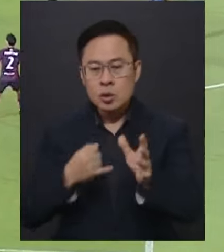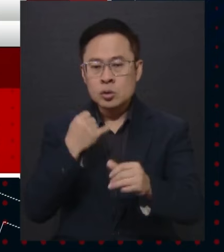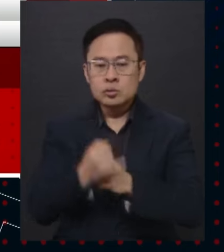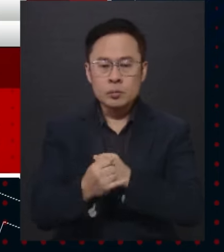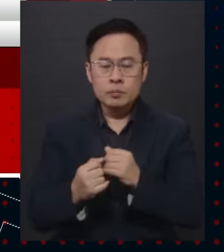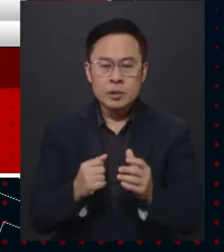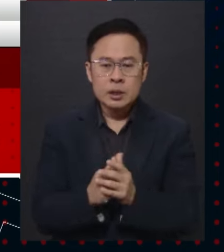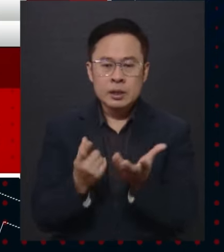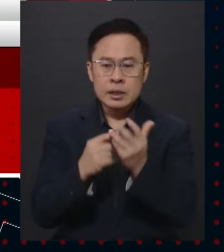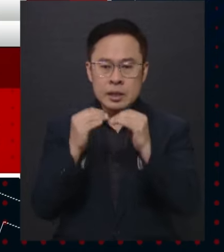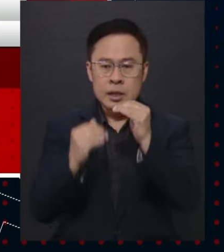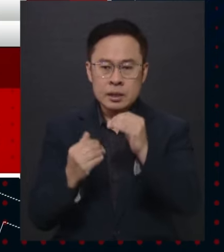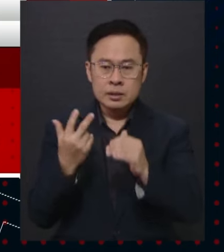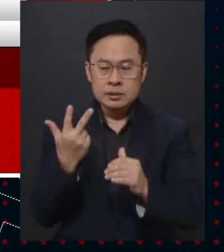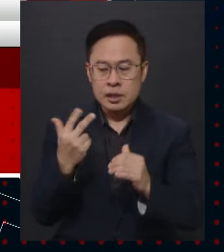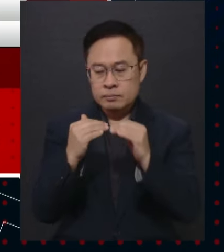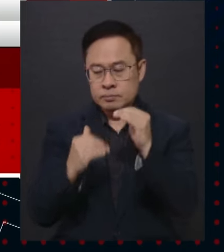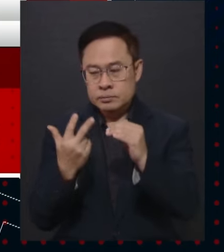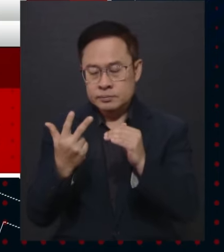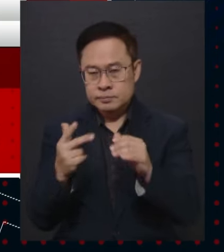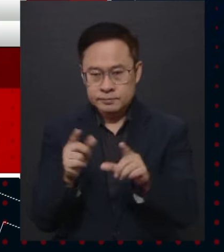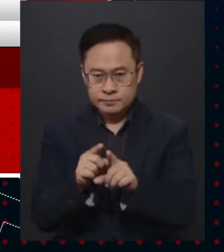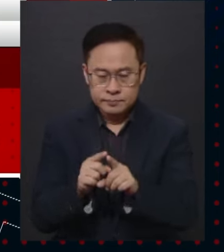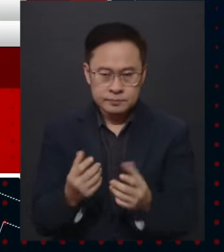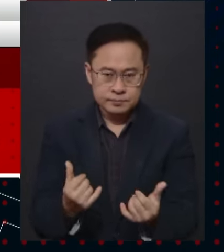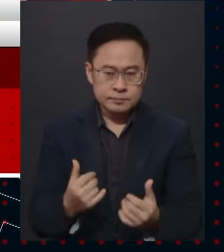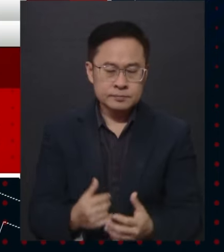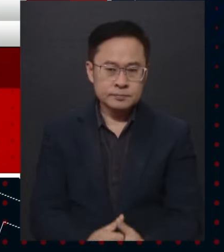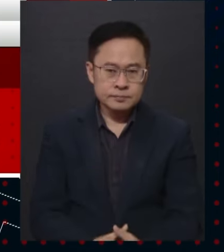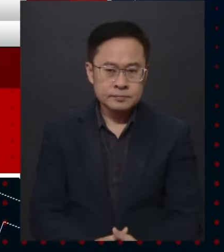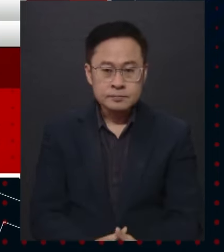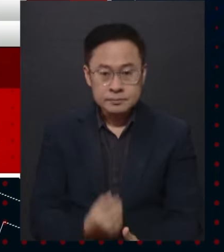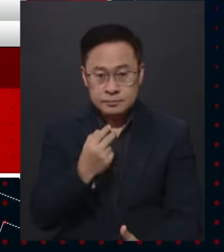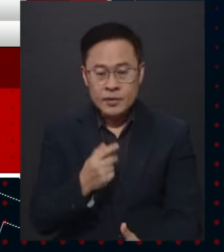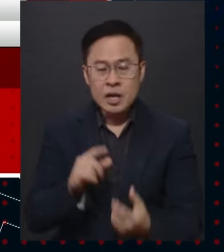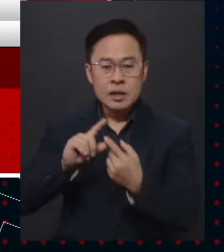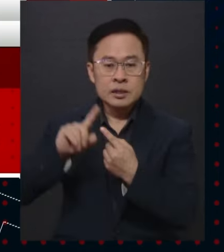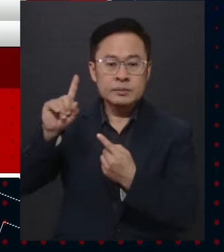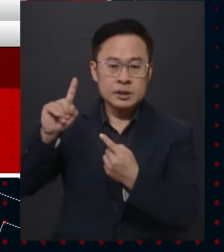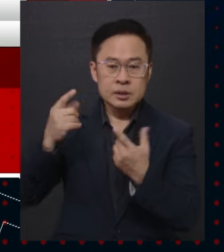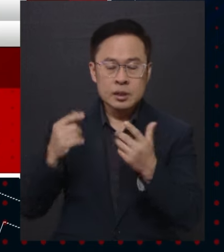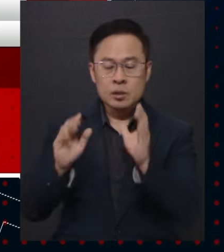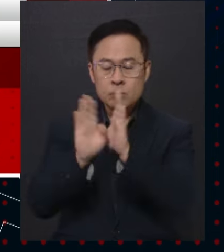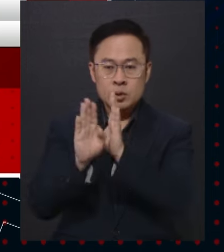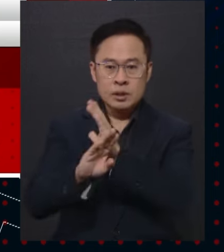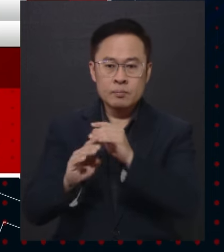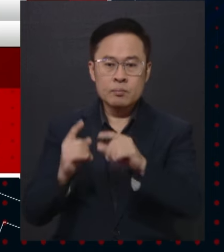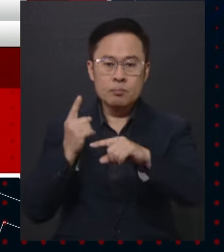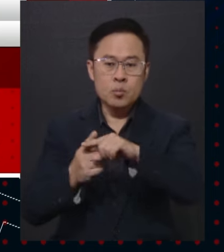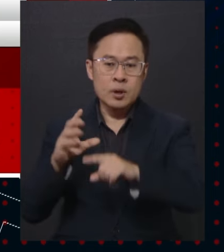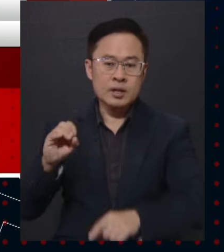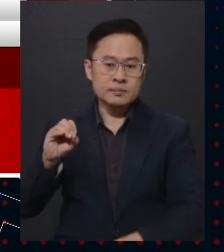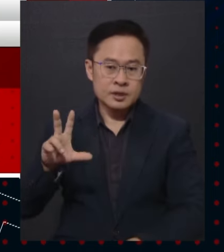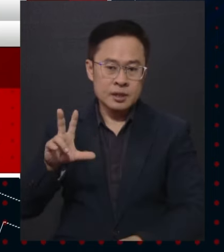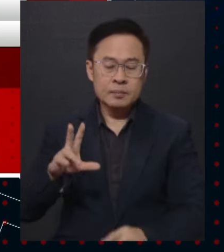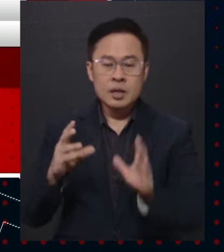แบงคอกแข่ง 24นัดเท่ากับบุรีรัมย์นะครับมีอยู่ 50แต้มเนี่ยครับตารางคะแนนขึ้นหน้าจอแล้วก็ตามบุรีรัมย์